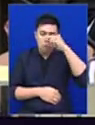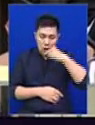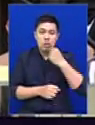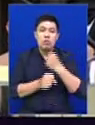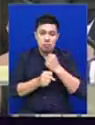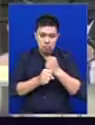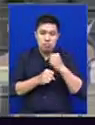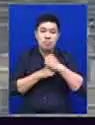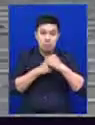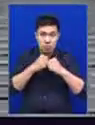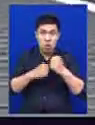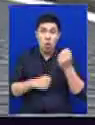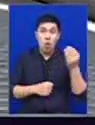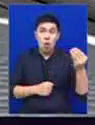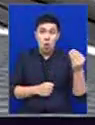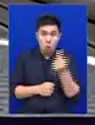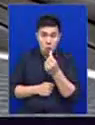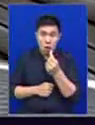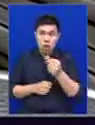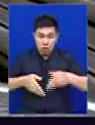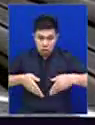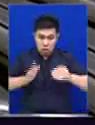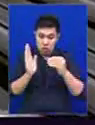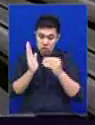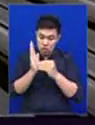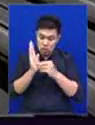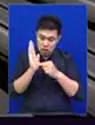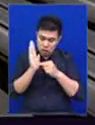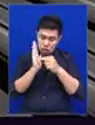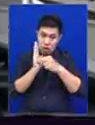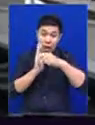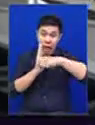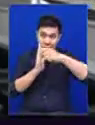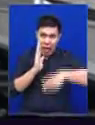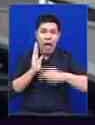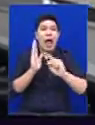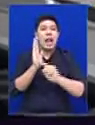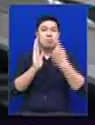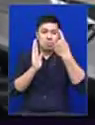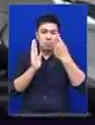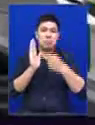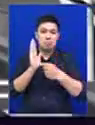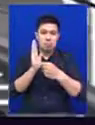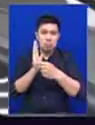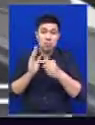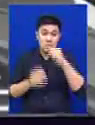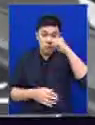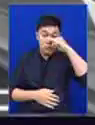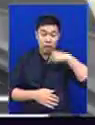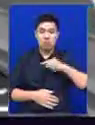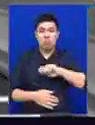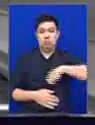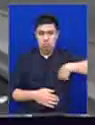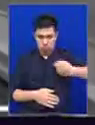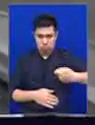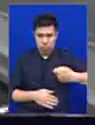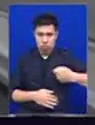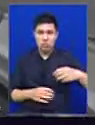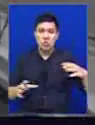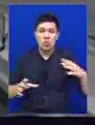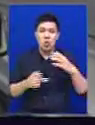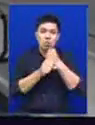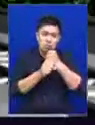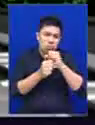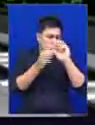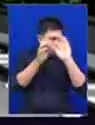การก่อสร้างรถไฟความเร็วสูงเส้นทางกรุงเทพนครราชสีมาเป็นสายแรกโดยเป็นการลงทุนของไทยทั้งหมดซึ่งจะได้ข้อสรุปราย